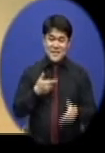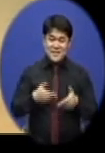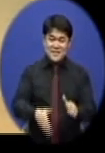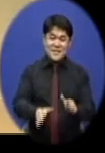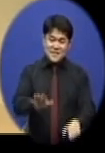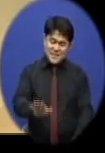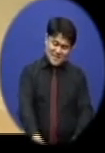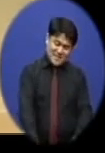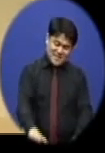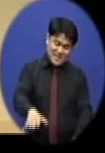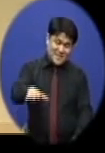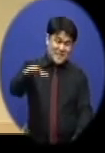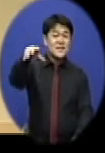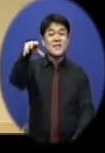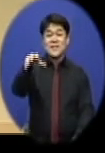자란